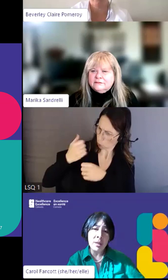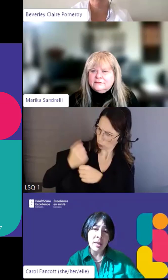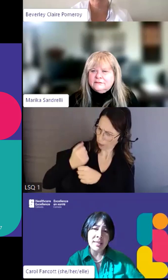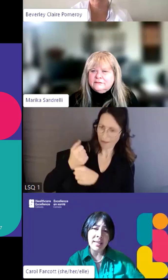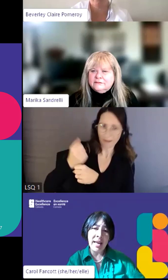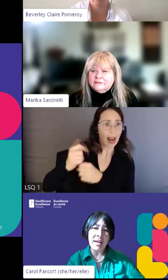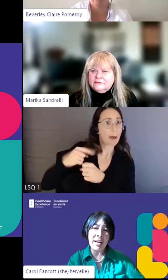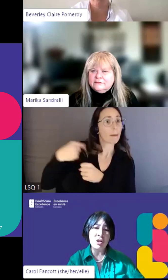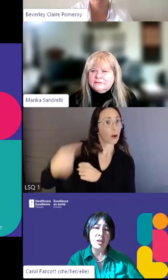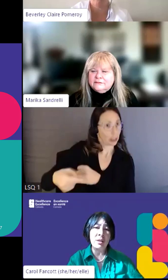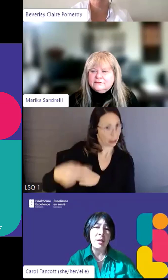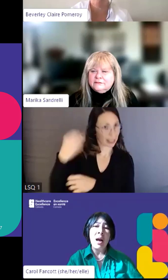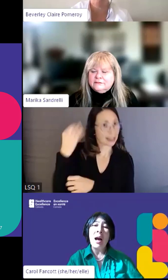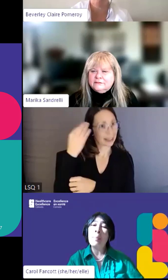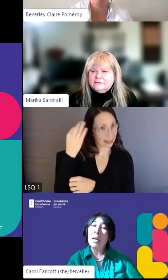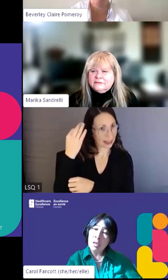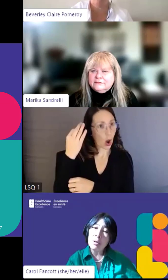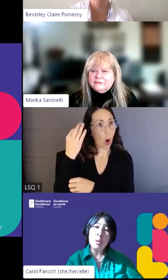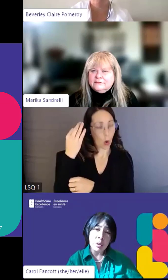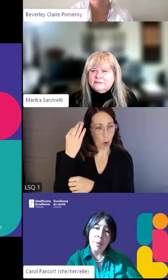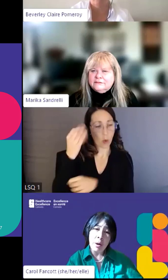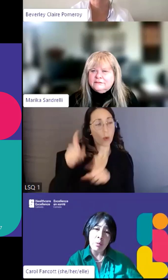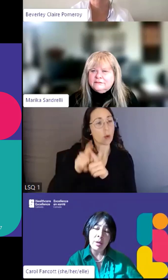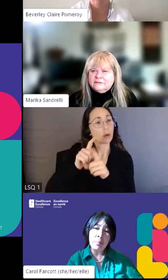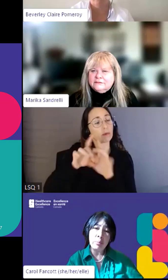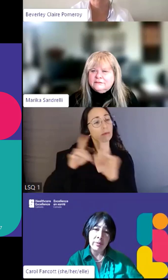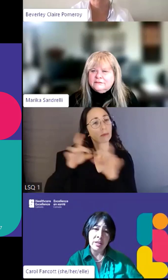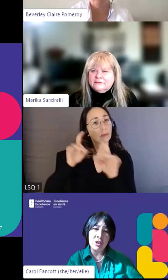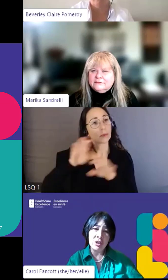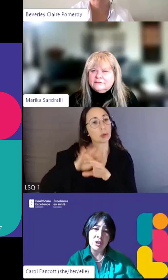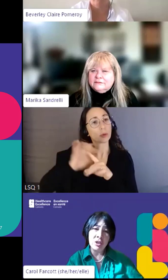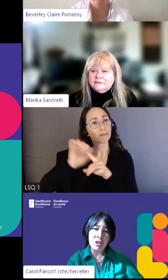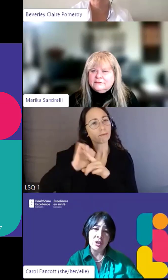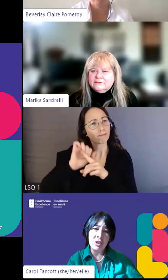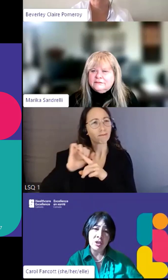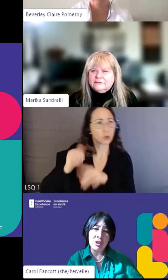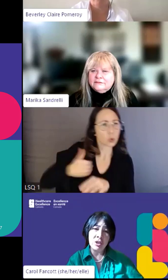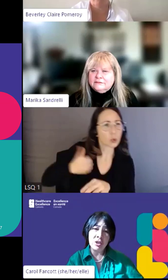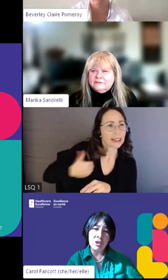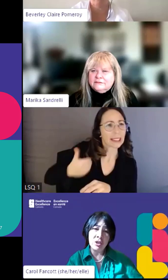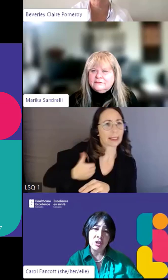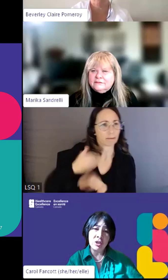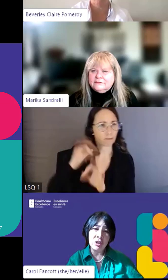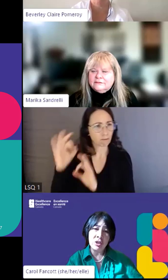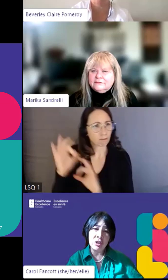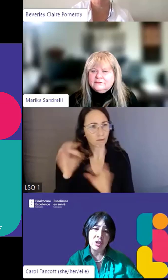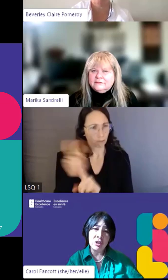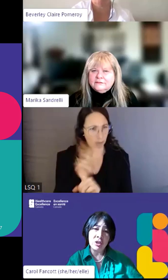pratiques parmi ceux qui ont le pouvoir et comment améliorer tout cela.